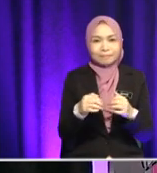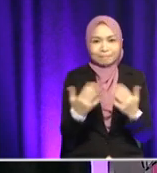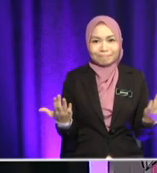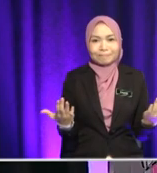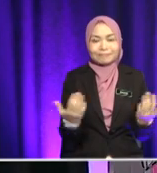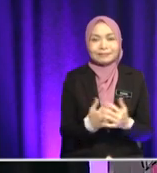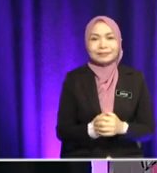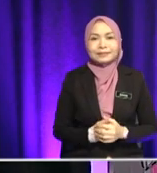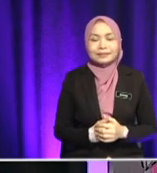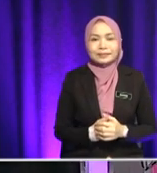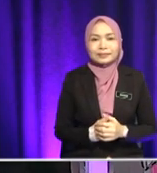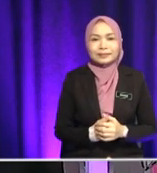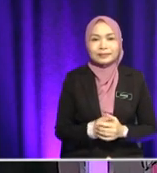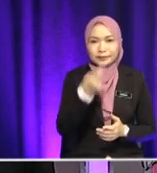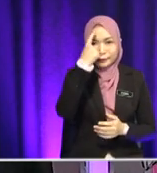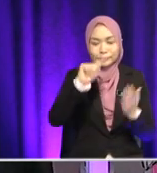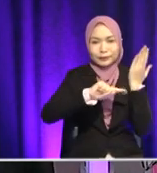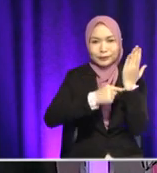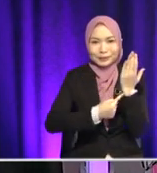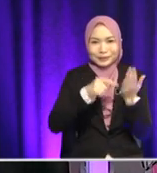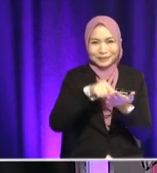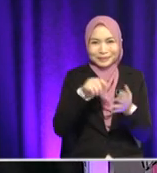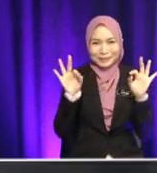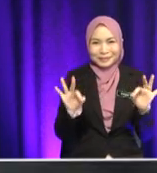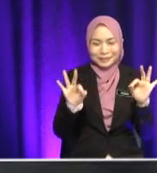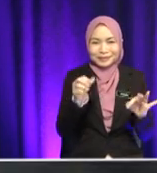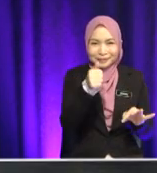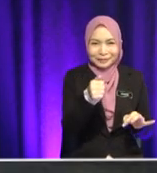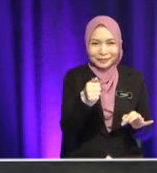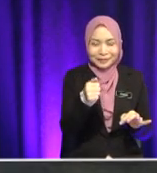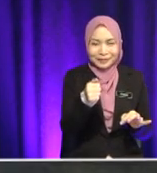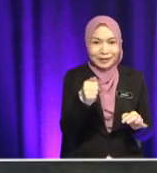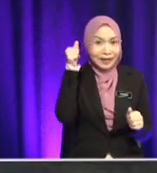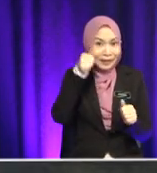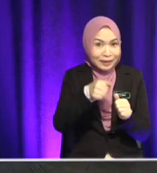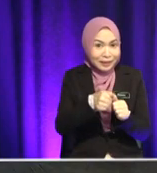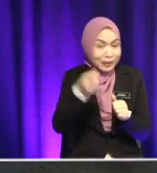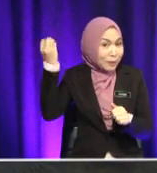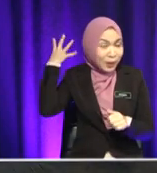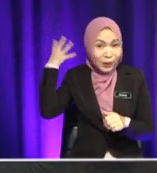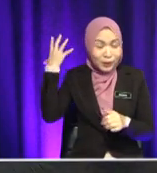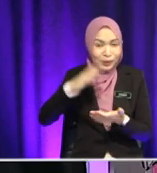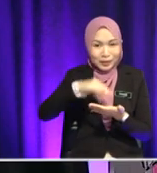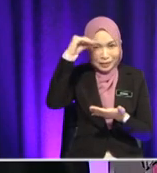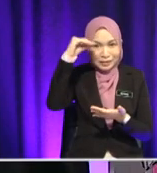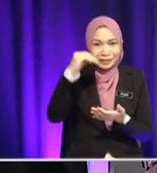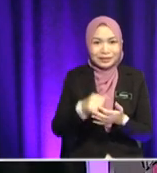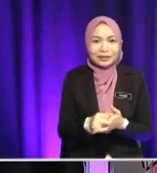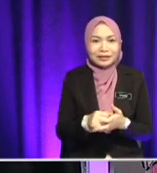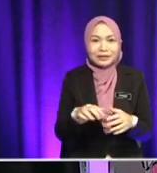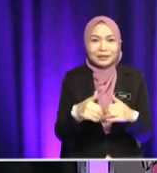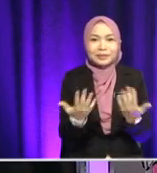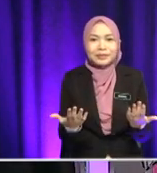ini informasi ingat lagi Apakah syarat untuk melaksanakan operasi tambah dan tolak